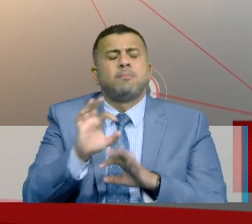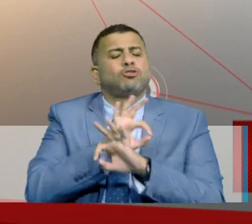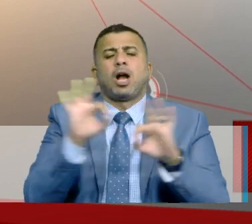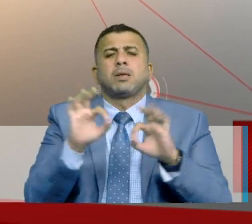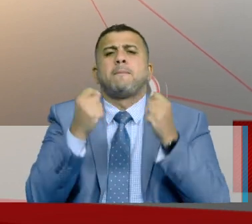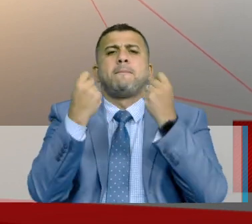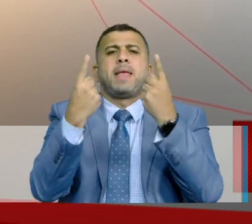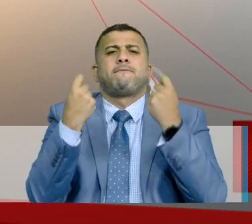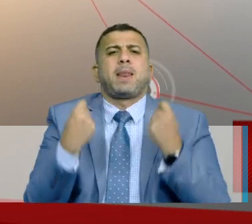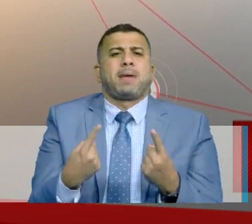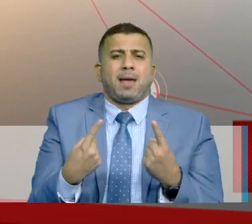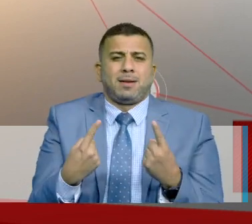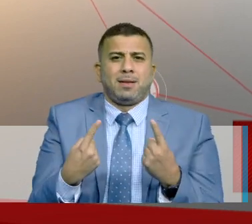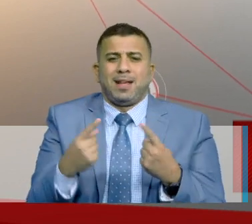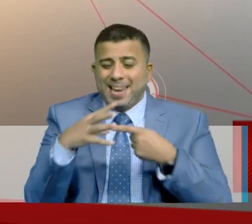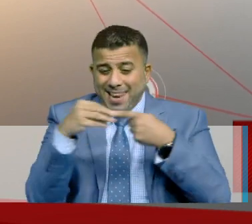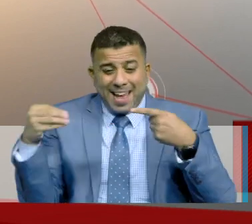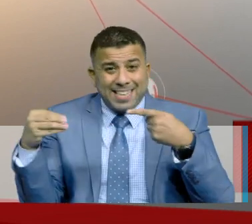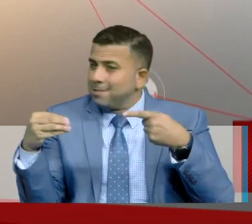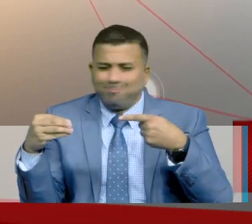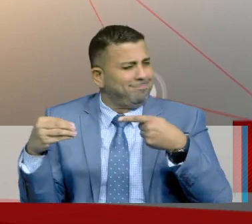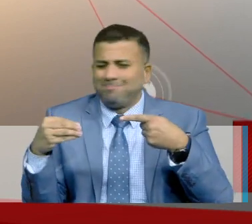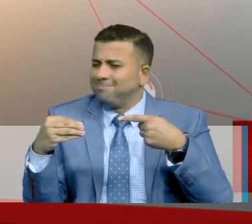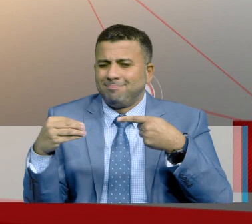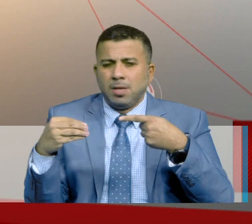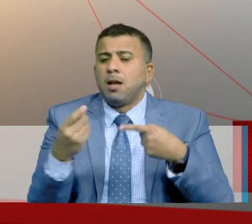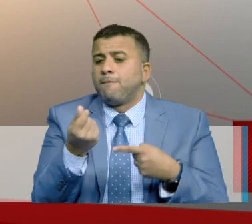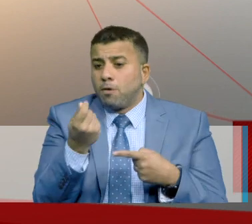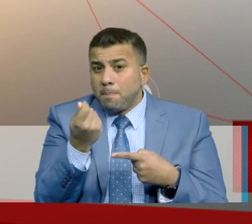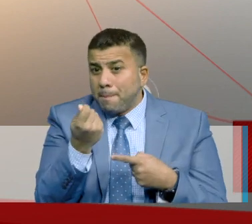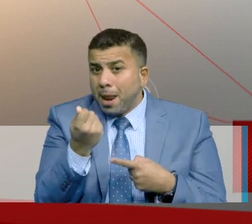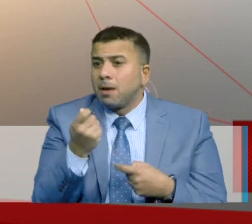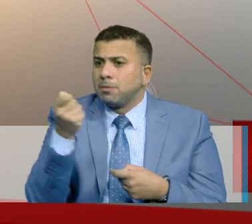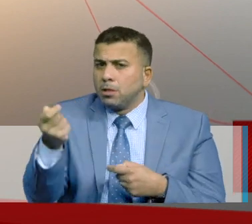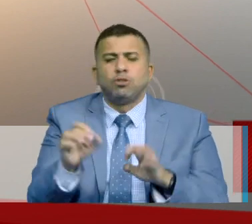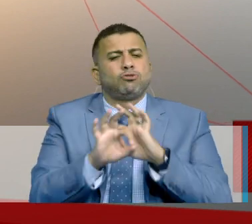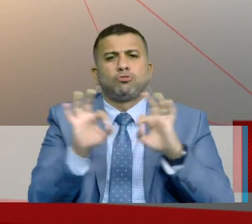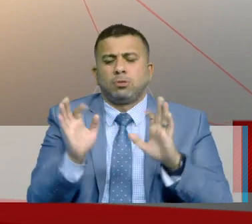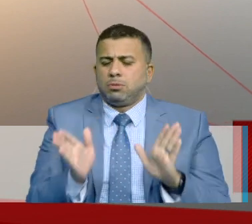يعني مش ناقصه يعني هذه المباد خلاص